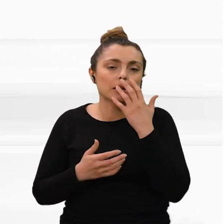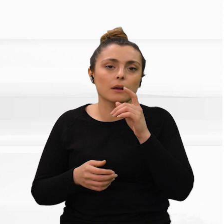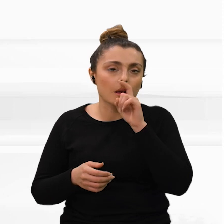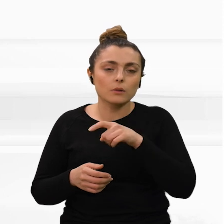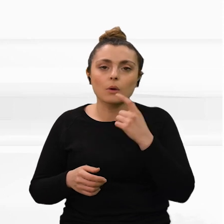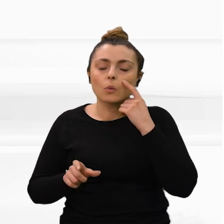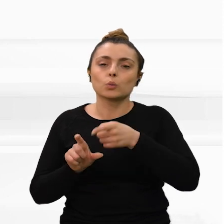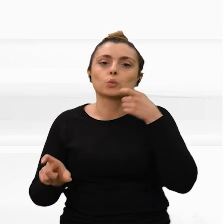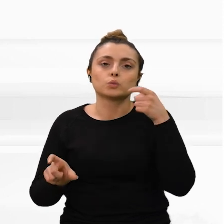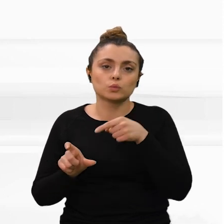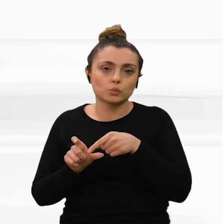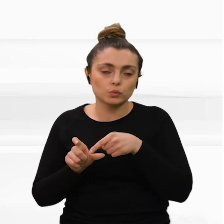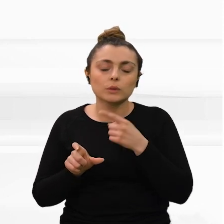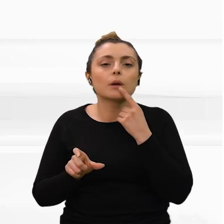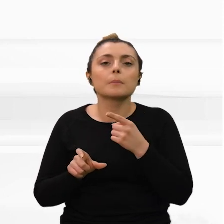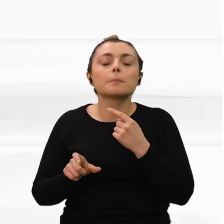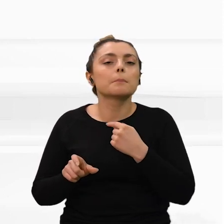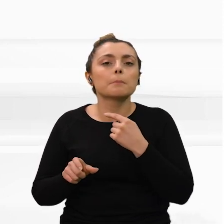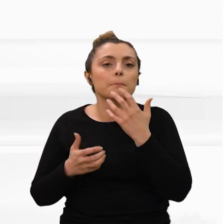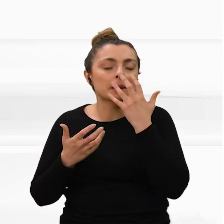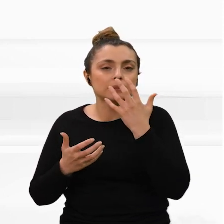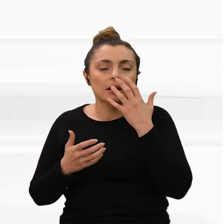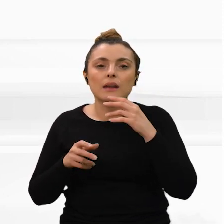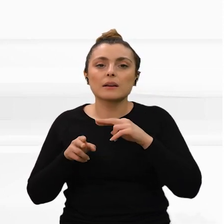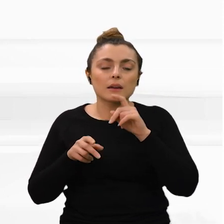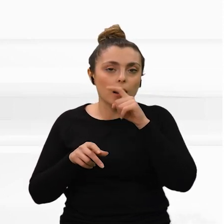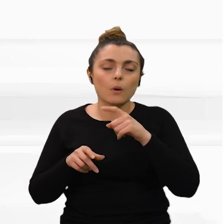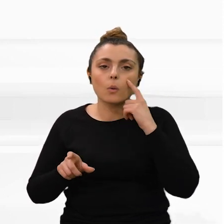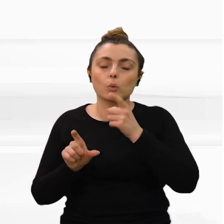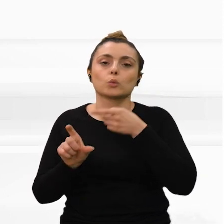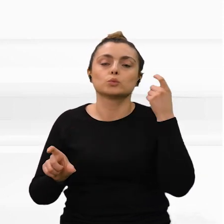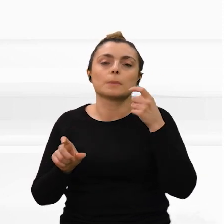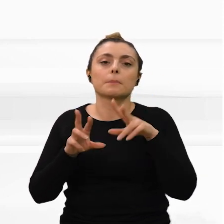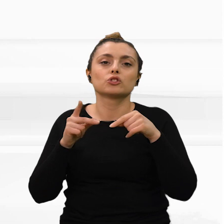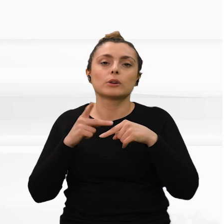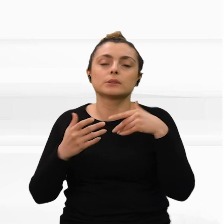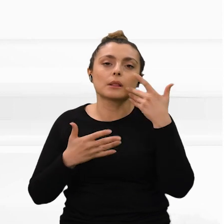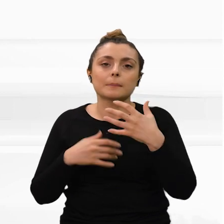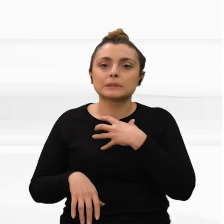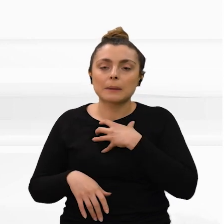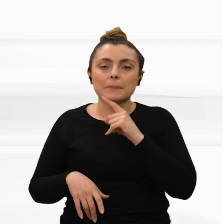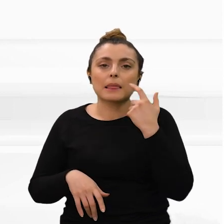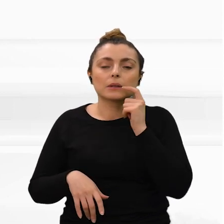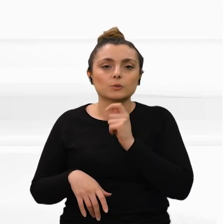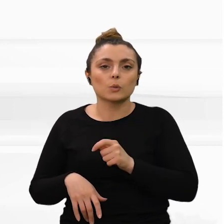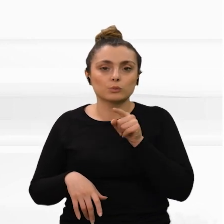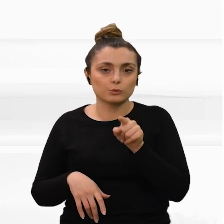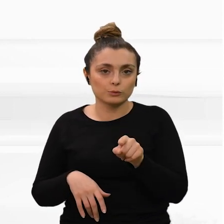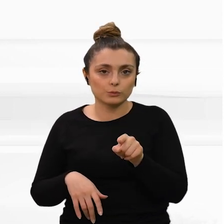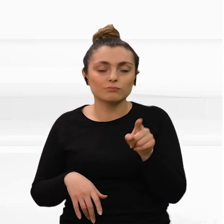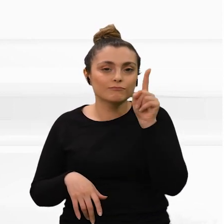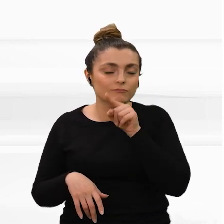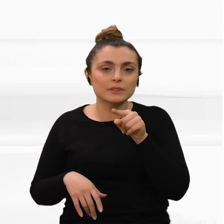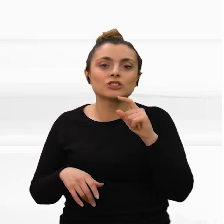kargayı oysun gözünü Evet arkadaşlar ben Besle kargayı oysun gözünü mecazi anlatıma sahip bir atasözü